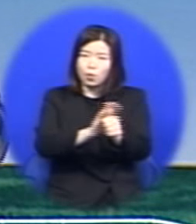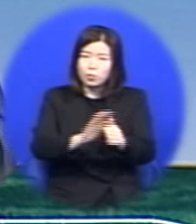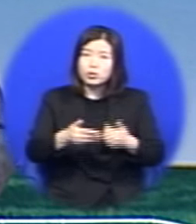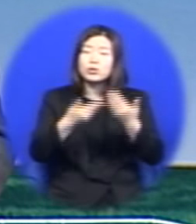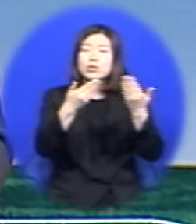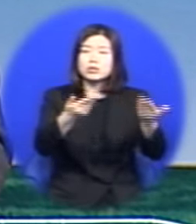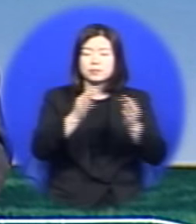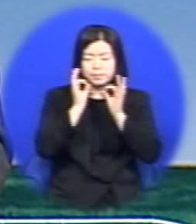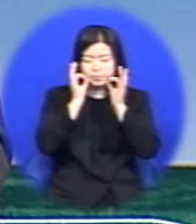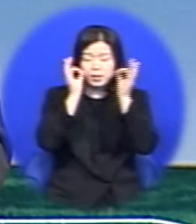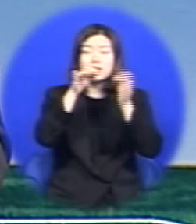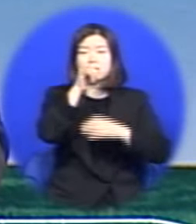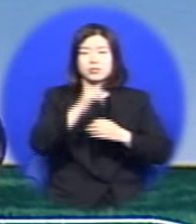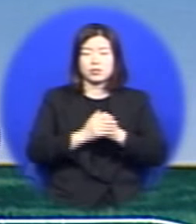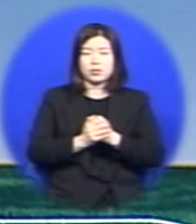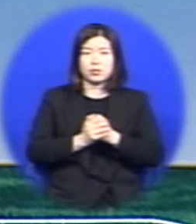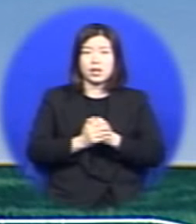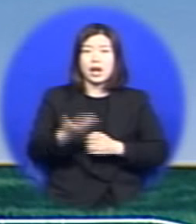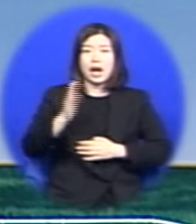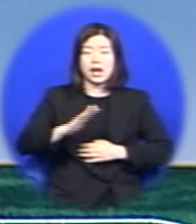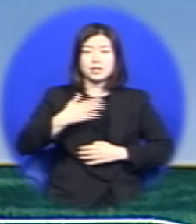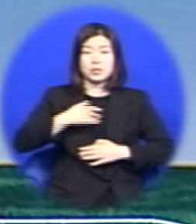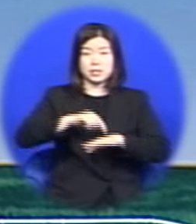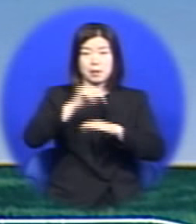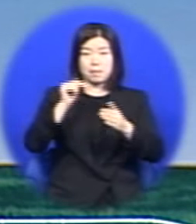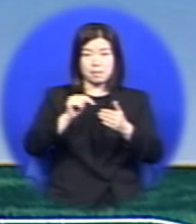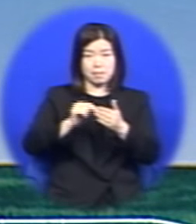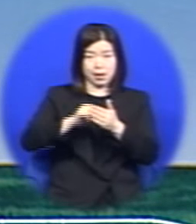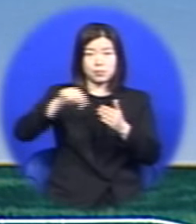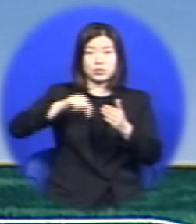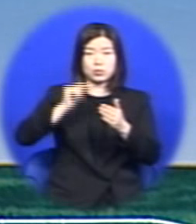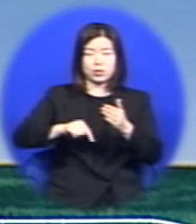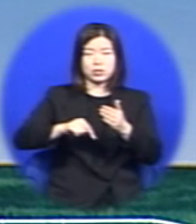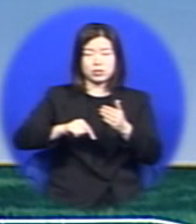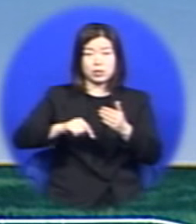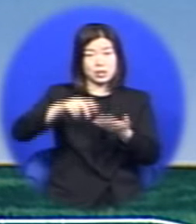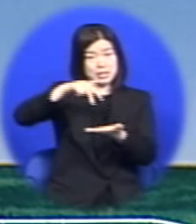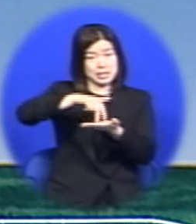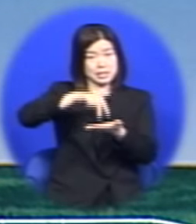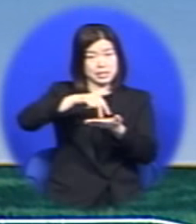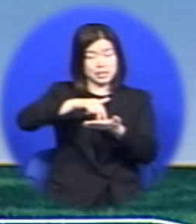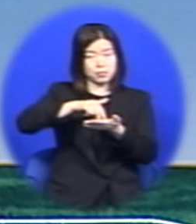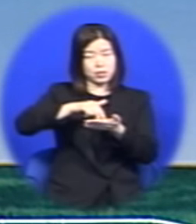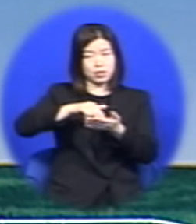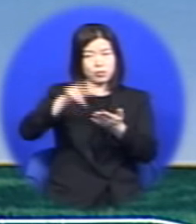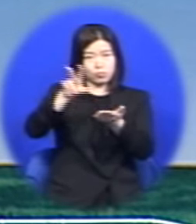위로하느라고 애를 썼습니다. 그렇지만 제 마음속에는 좀 객관적으로 문제가